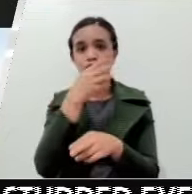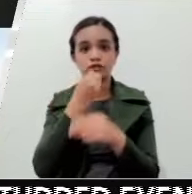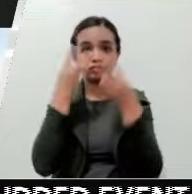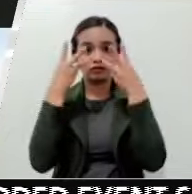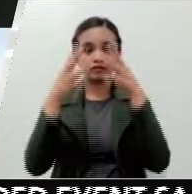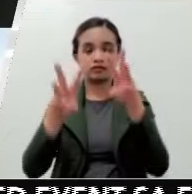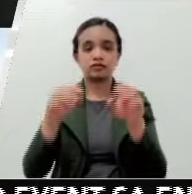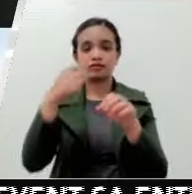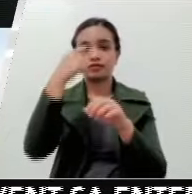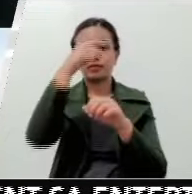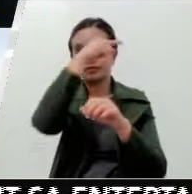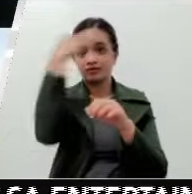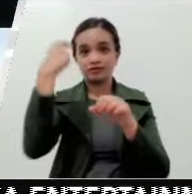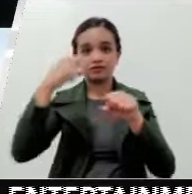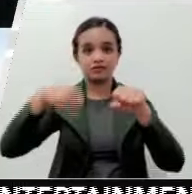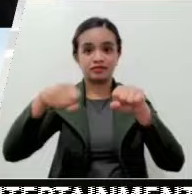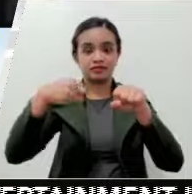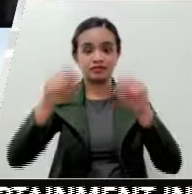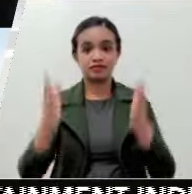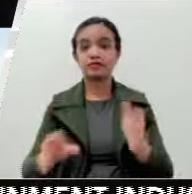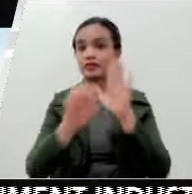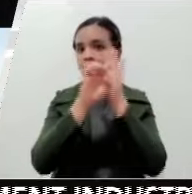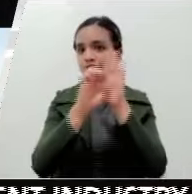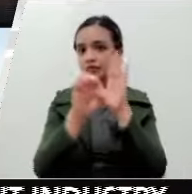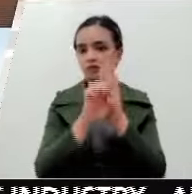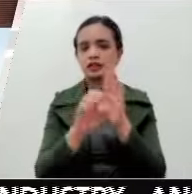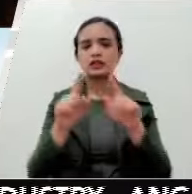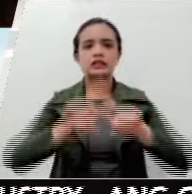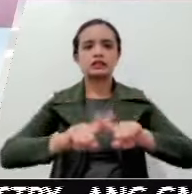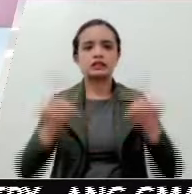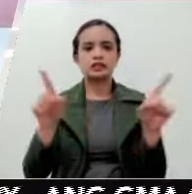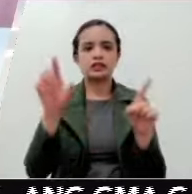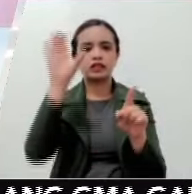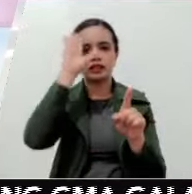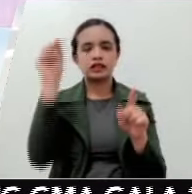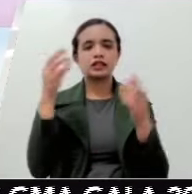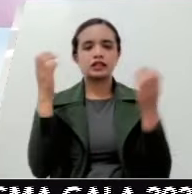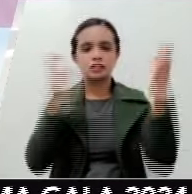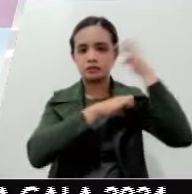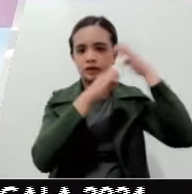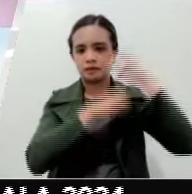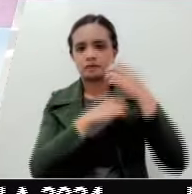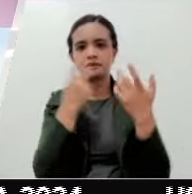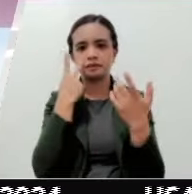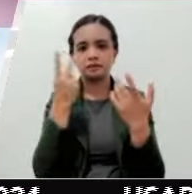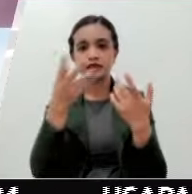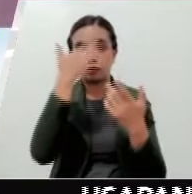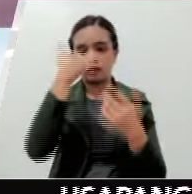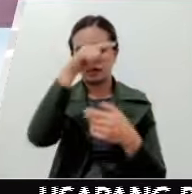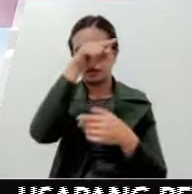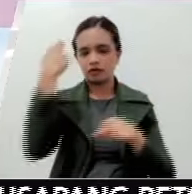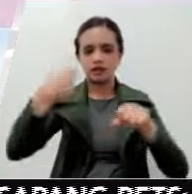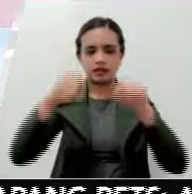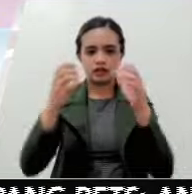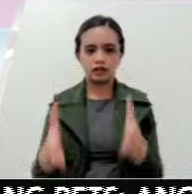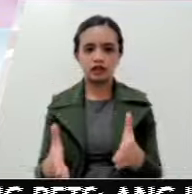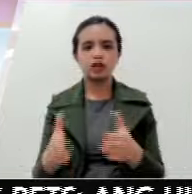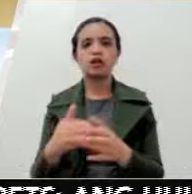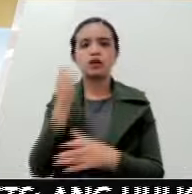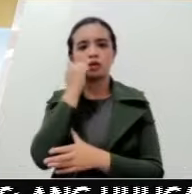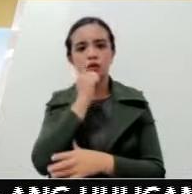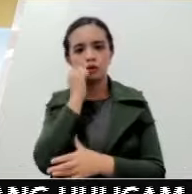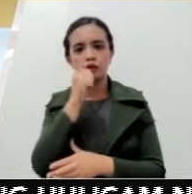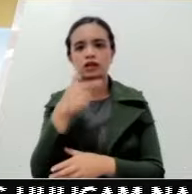gabi-gabi, asahan daw ang ibang look ni Ruru Madrid sa GMA Gala. Because of Black Rider, lagi akong naka-leather